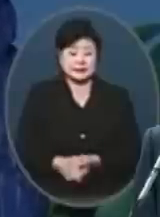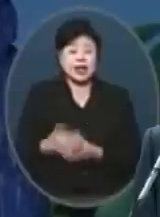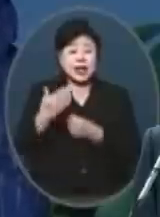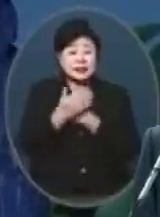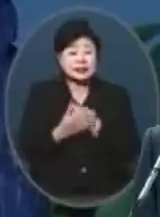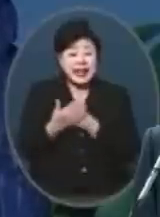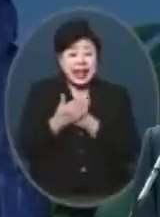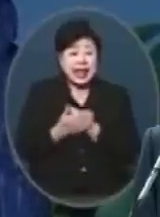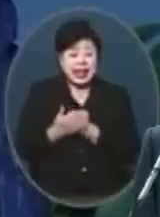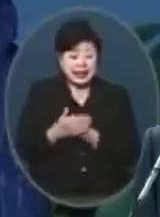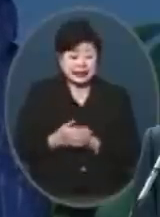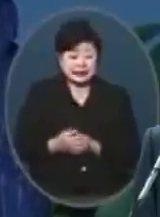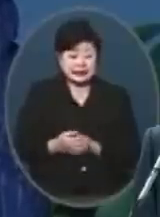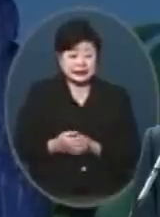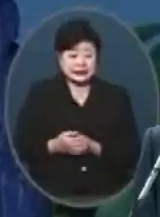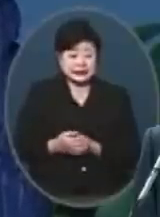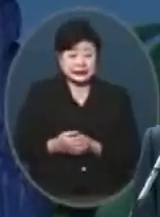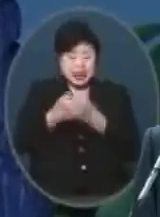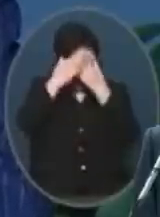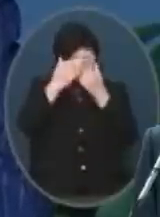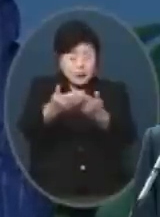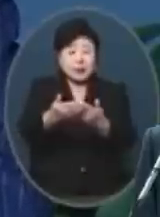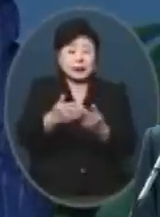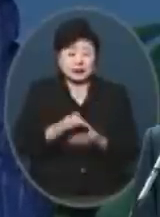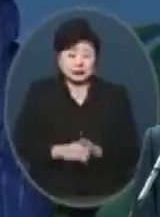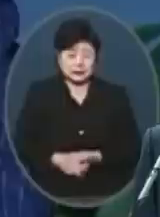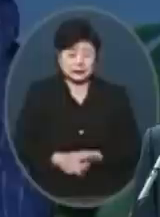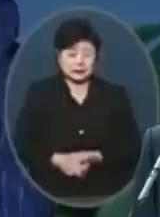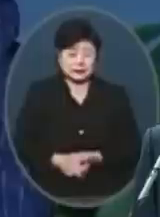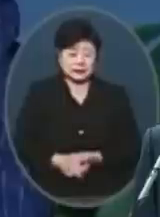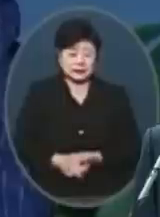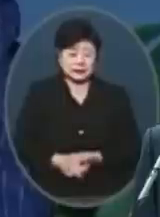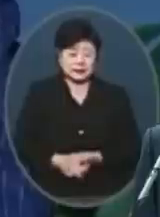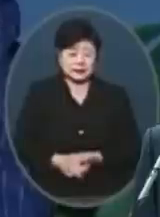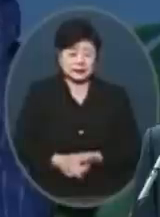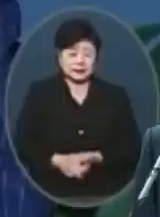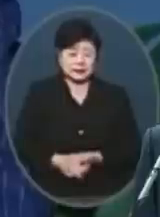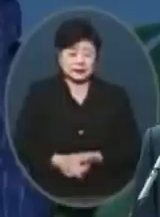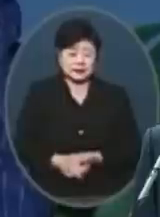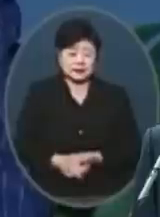은혜라는 것은 값이 없는 것을 말합니다.